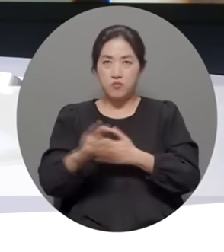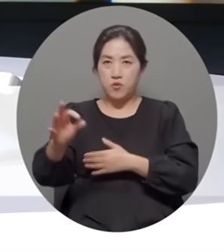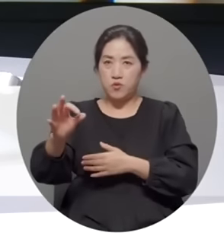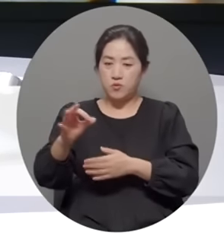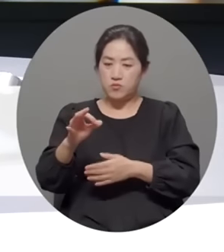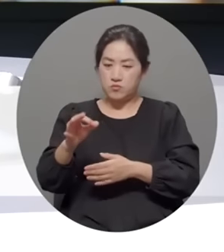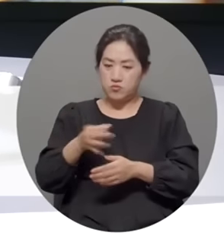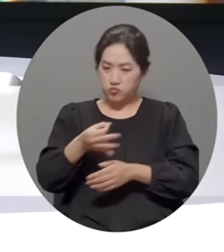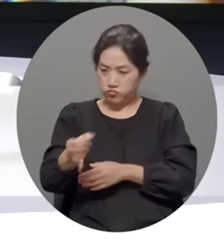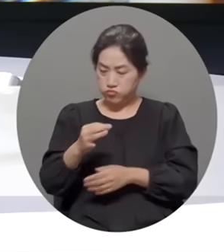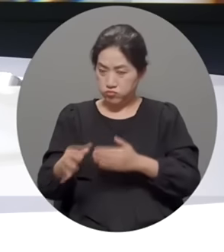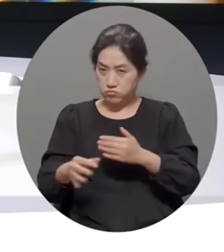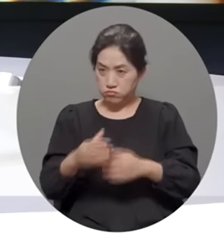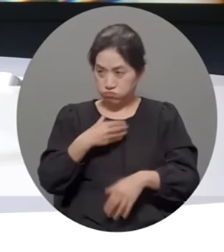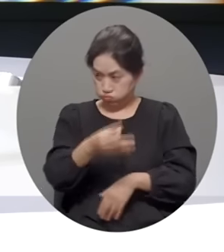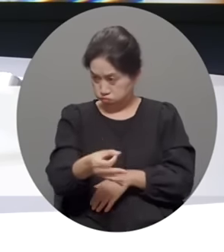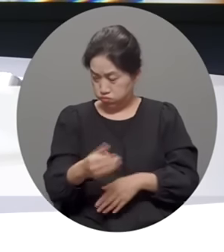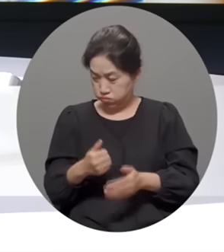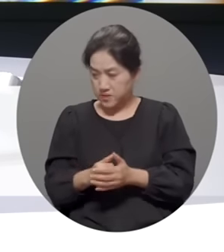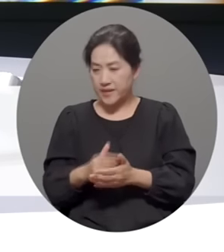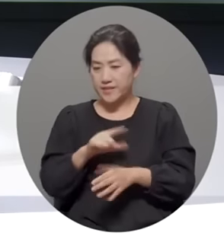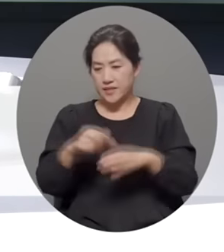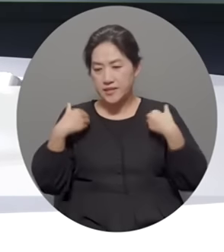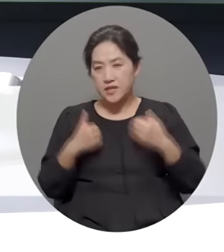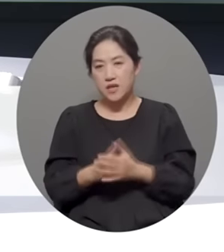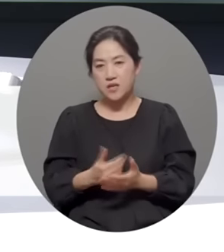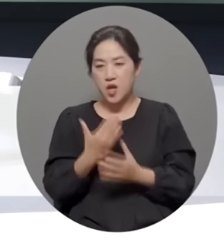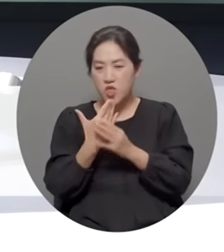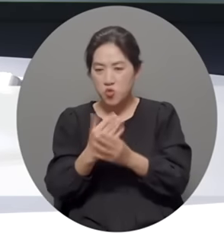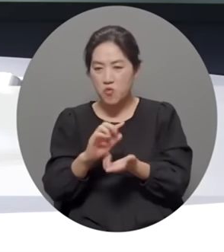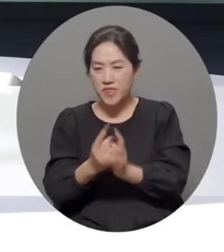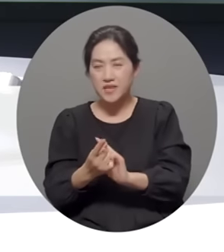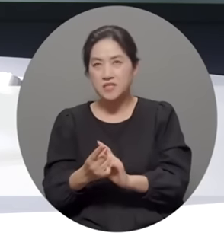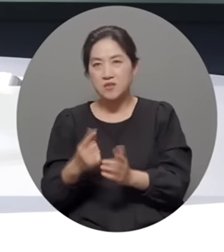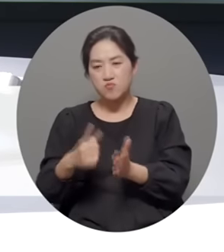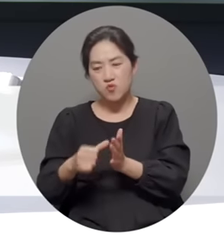지자체도 현금이 아닌 물품 등으로 후원을 바꿨지만